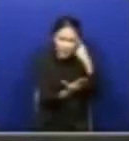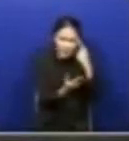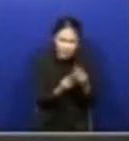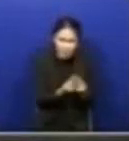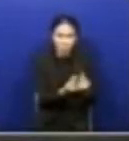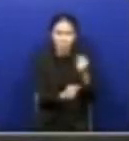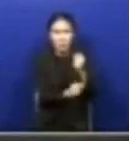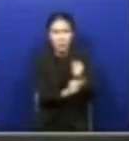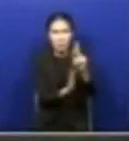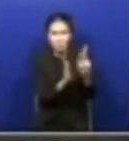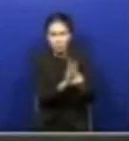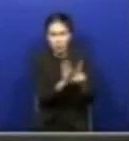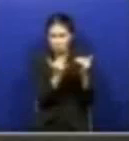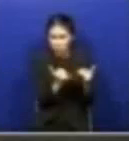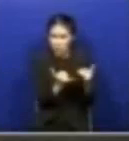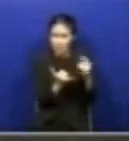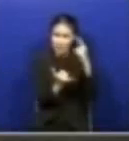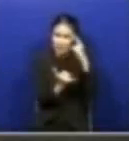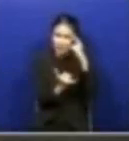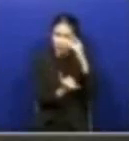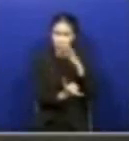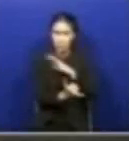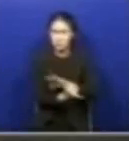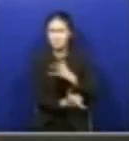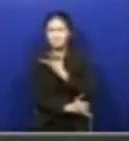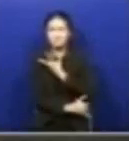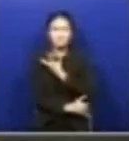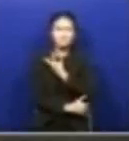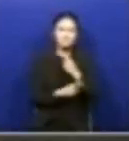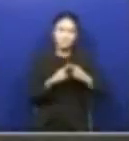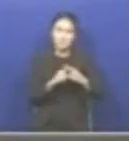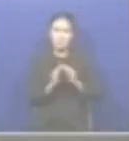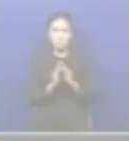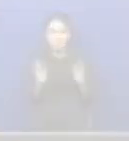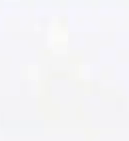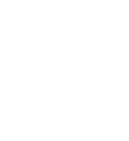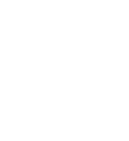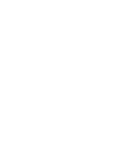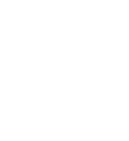ทำกฎหมายฉบับนี้ด้วยความเจ็บปวดครับขอบพระคุณครับท่านประธานนะ